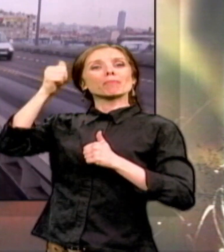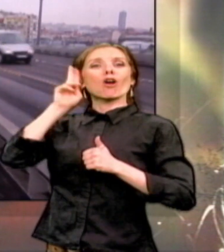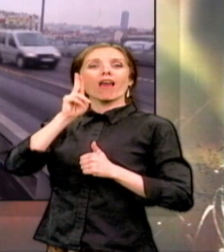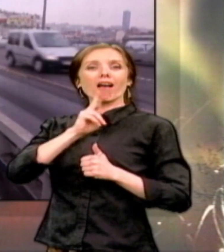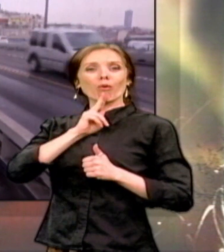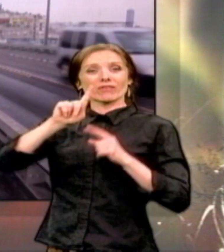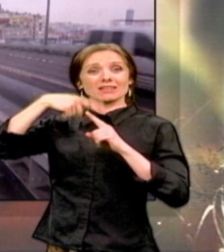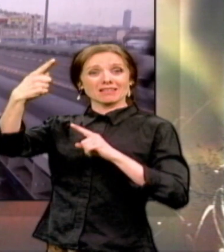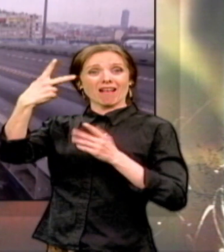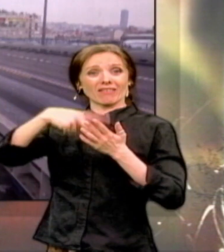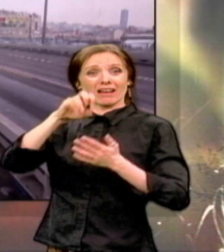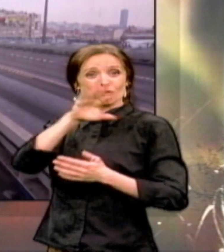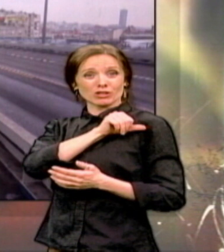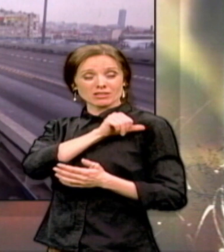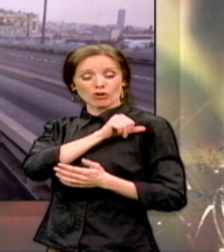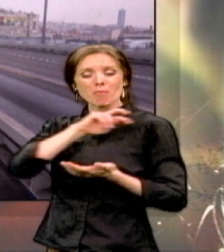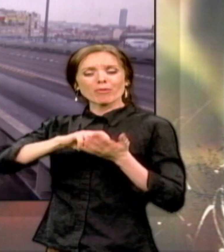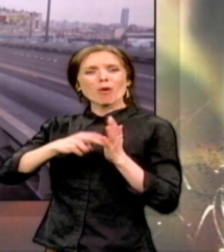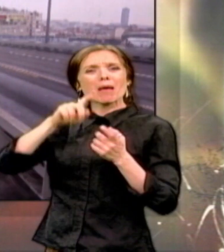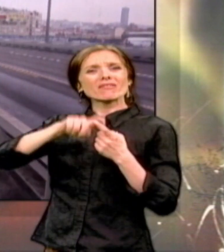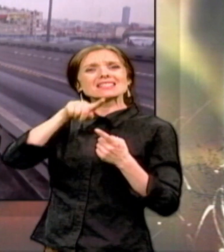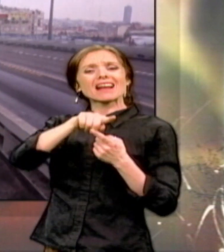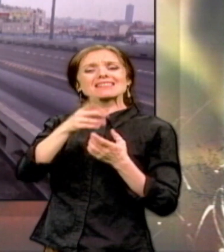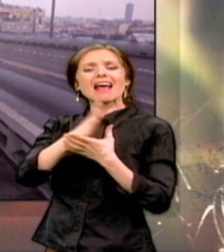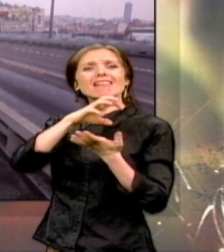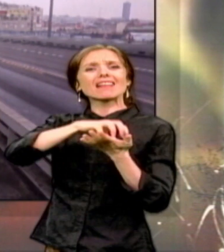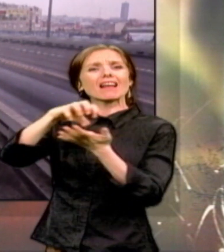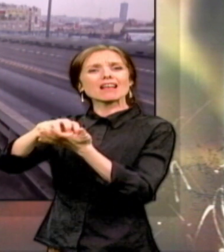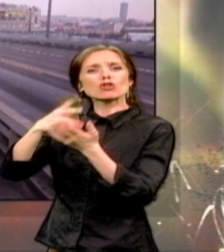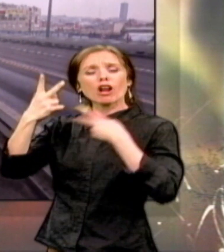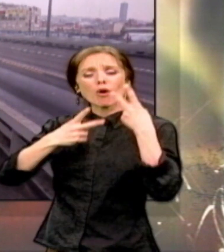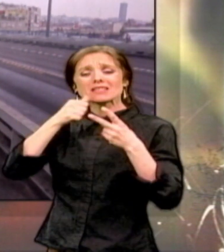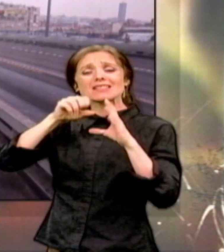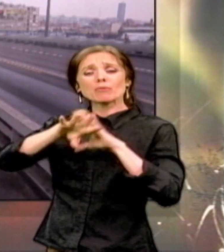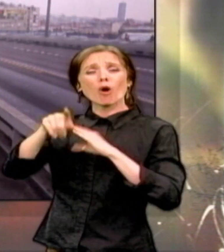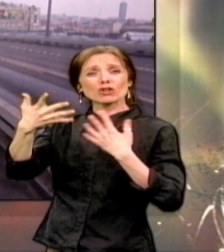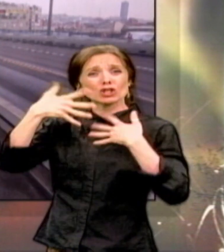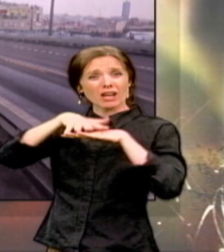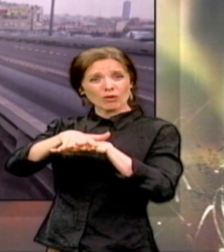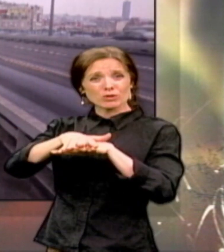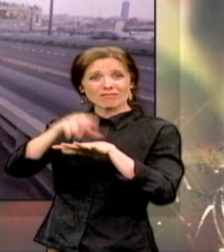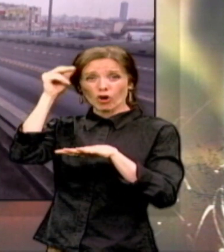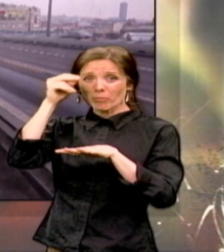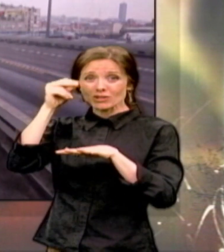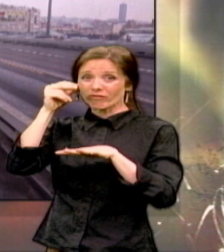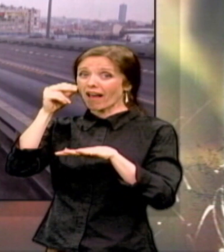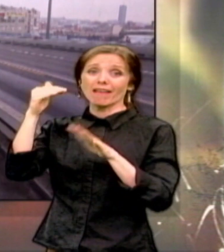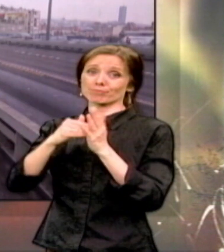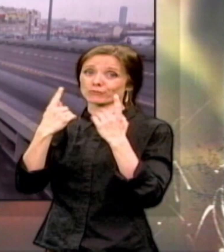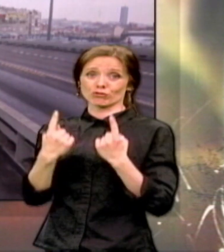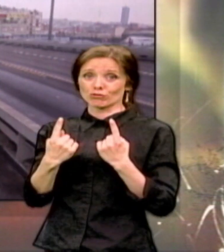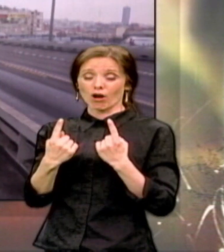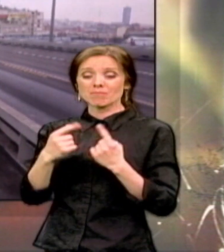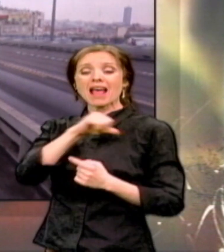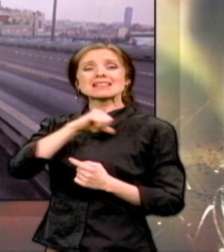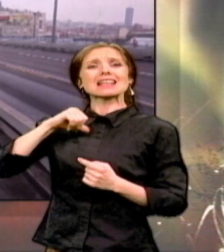godinu. Problemi vezani za interresorne komisije i sprovođenje inkluzivnog obrazovanja nisu prevaziđeni. Samostalnim